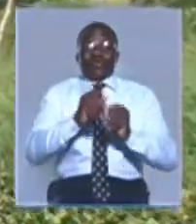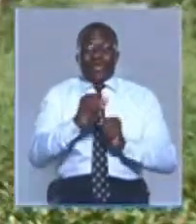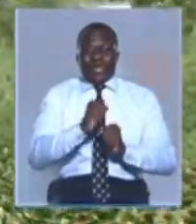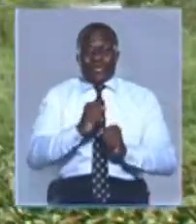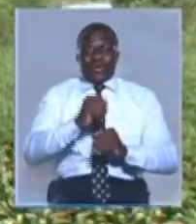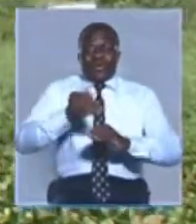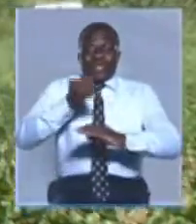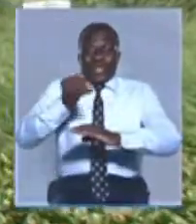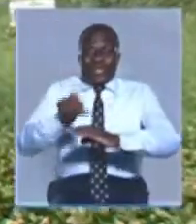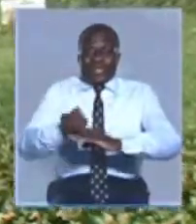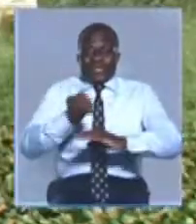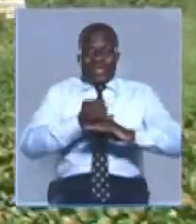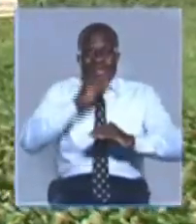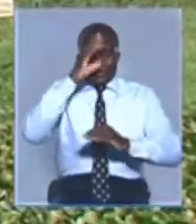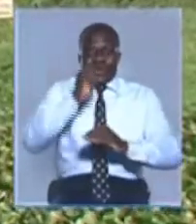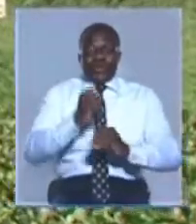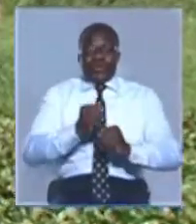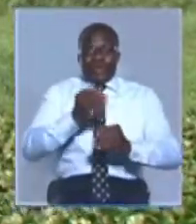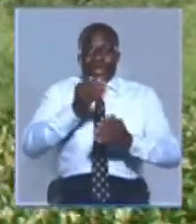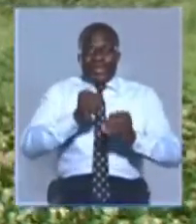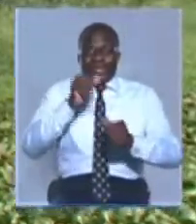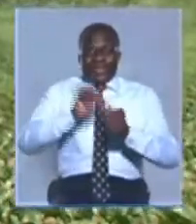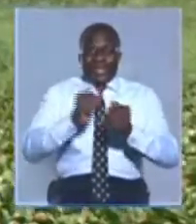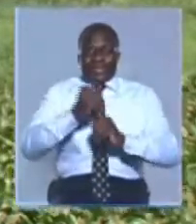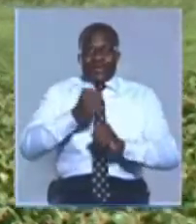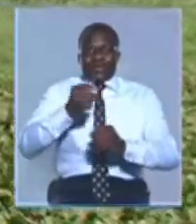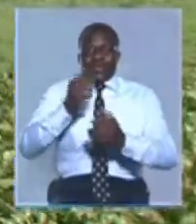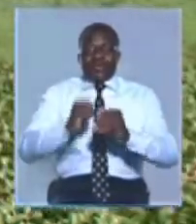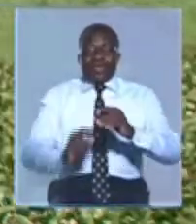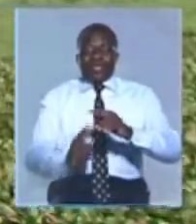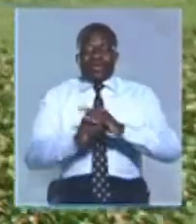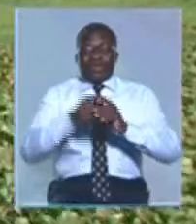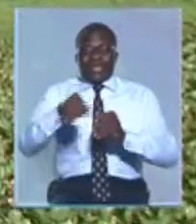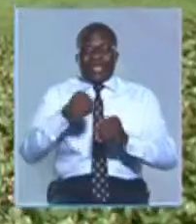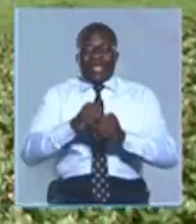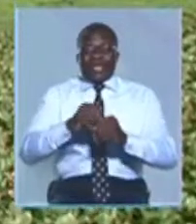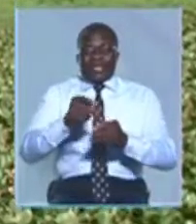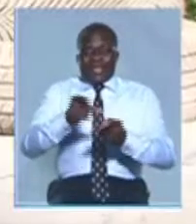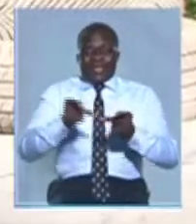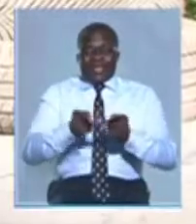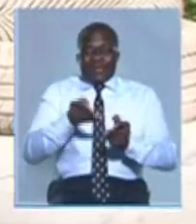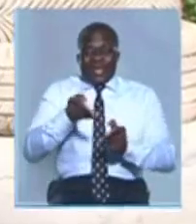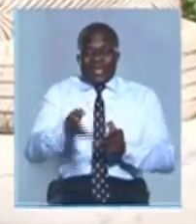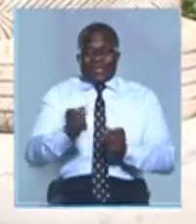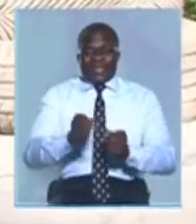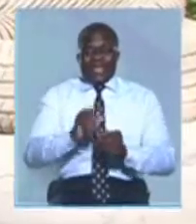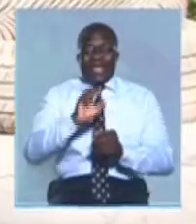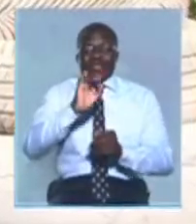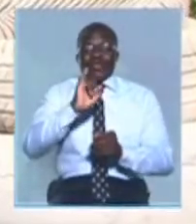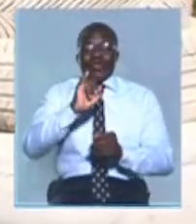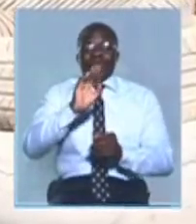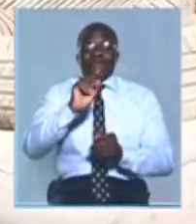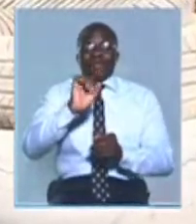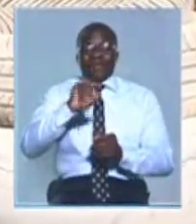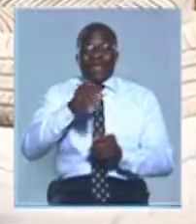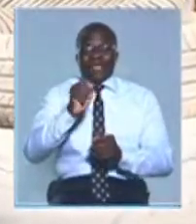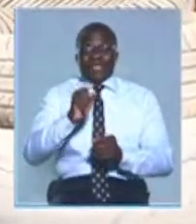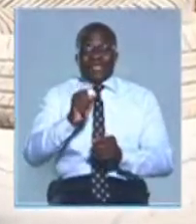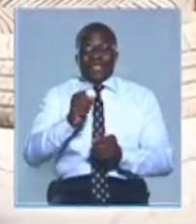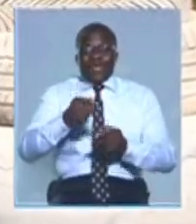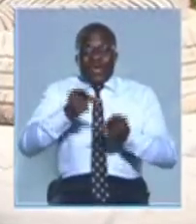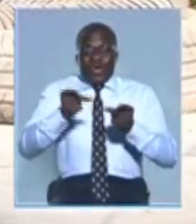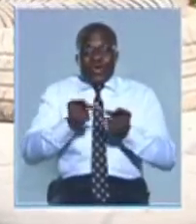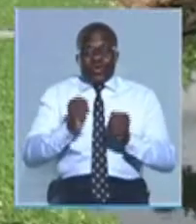des installations humaines morcellent chaque jour des pans de cette forêt urbaine de Tifa, une espèce